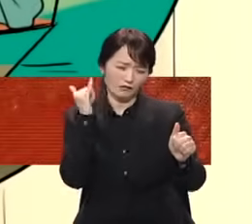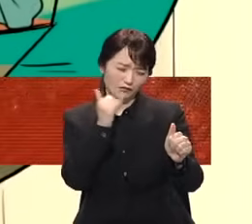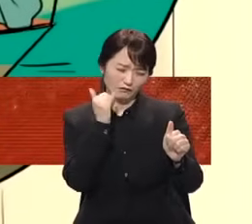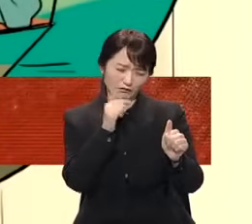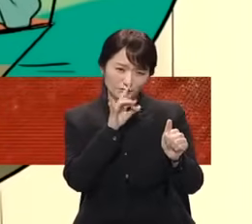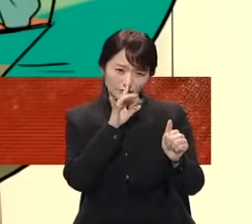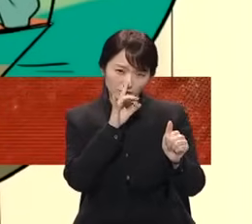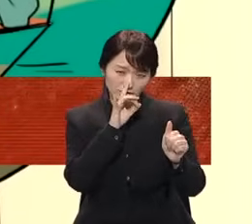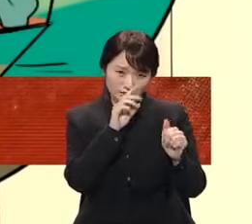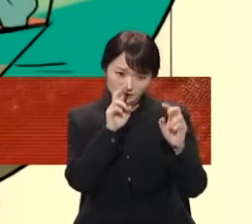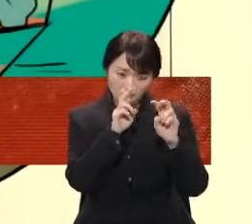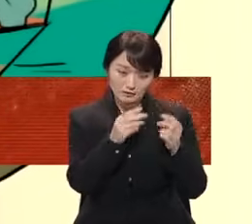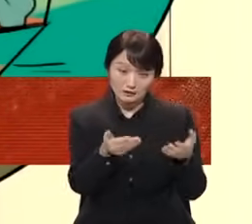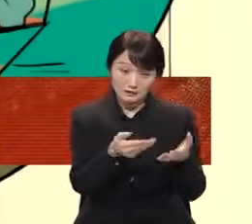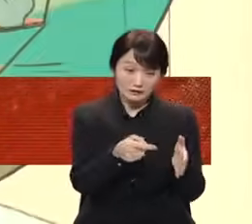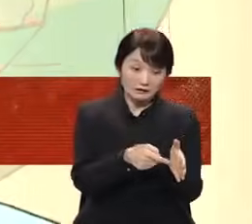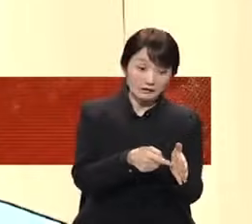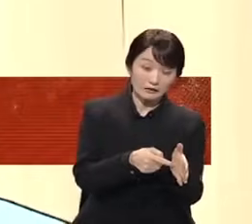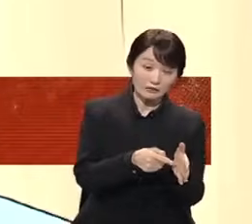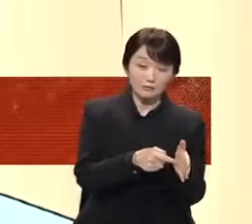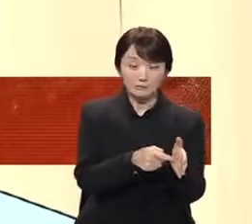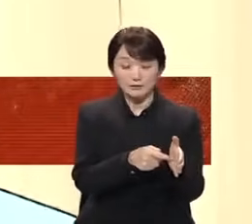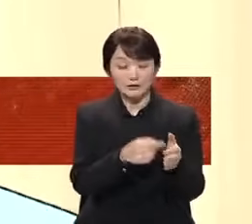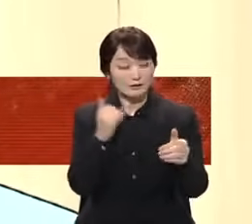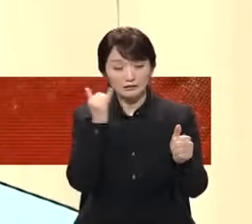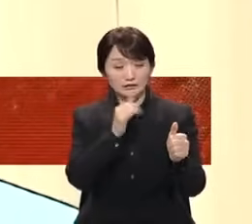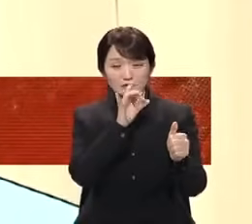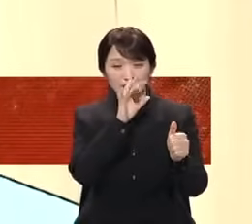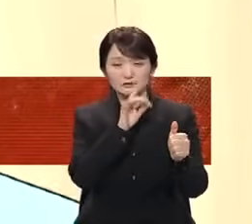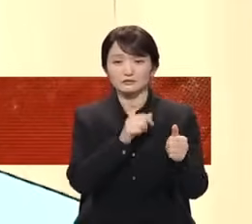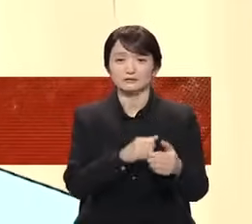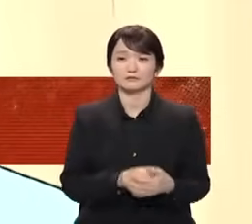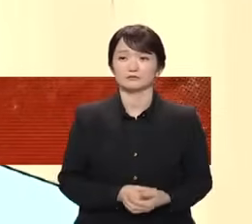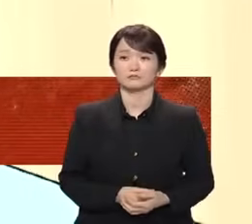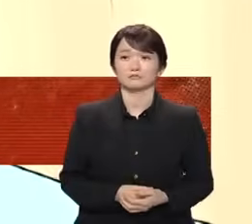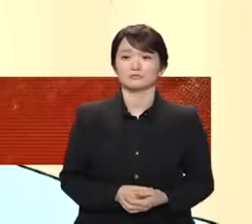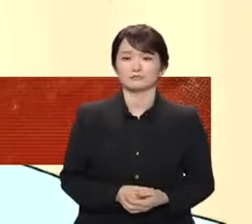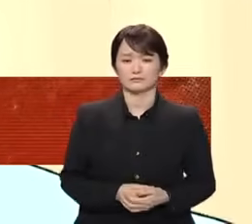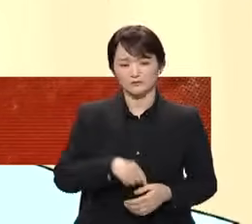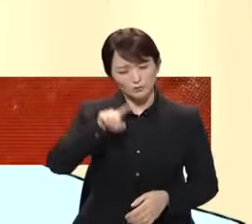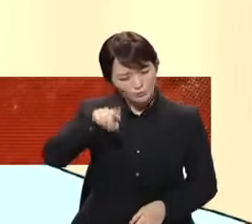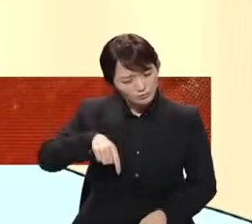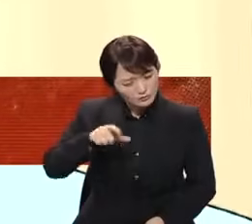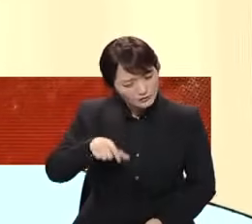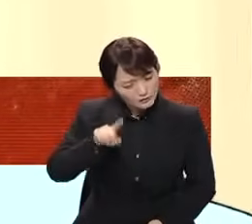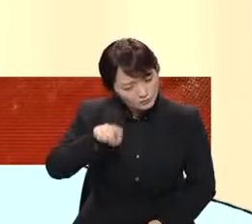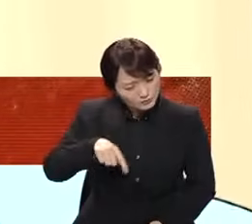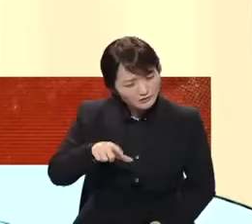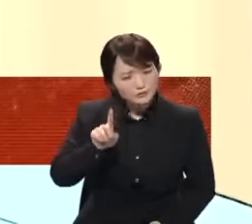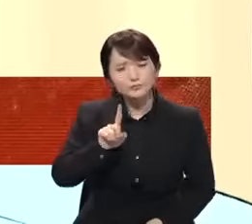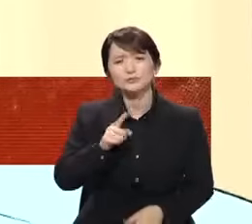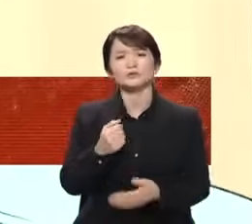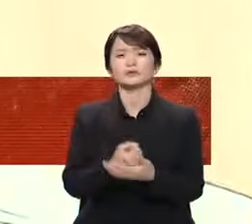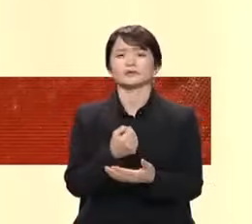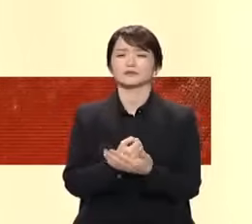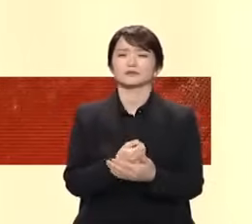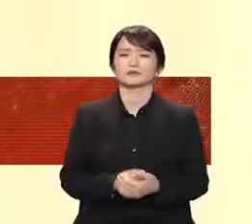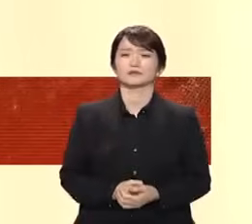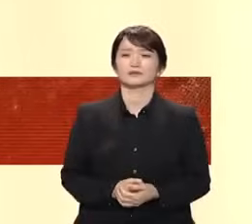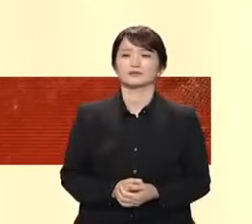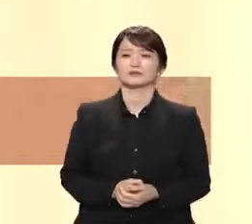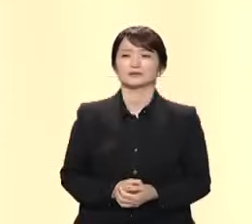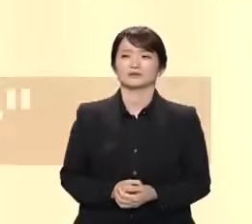됐어요. 회사 일이 급하게 뭐가 터졌다 이러면서 연락이 안 됐어요. 그래서 아 뭐 왜 안 오지 안타깝다 이러고 있었는데 나중에